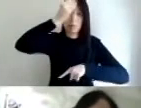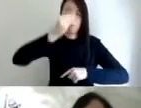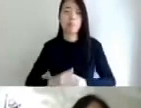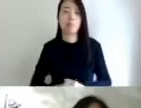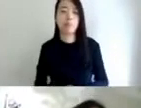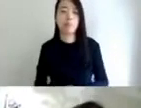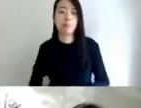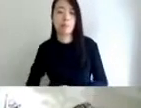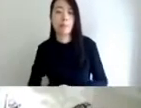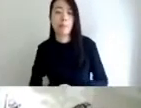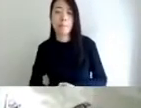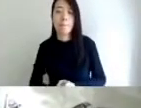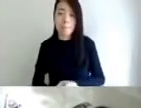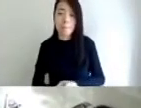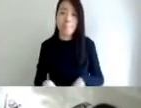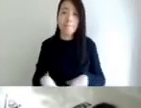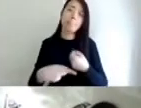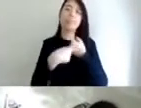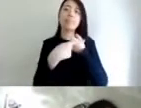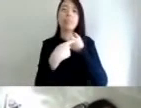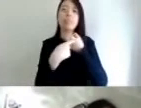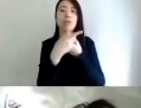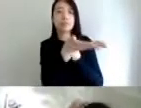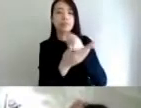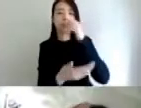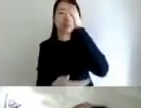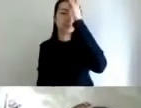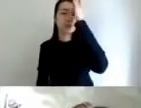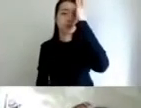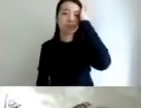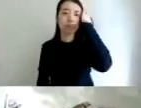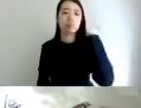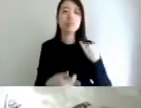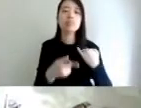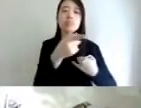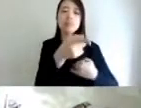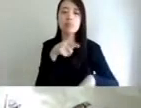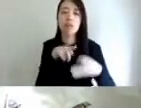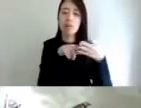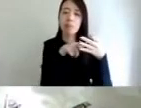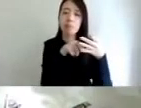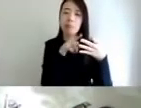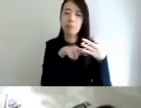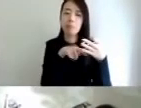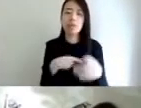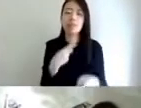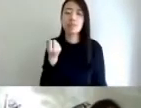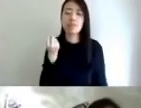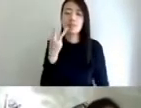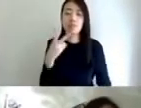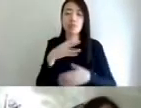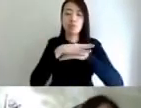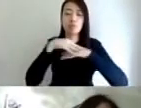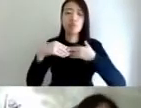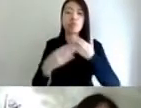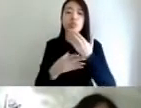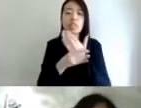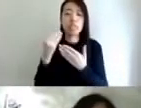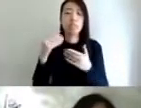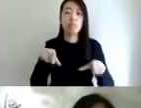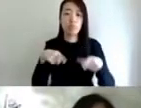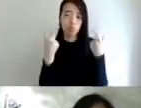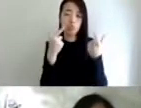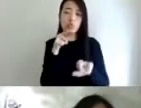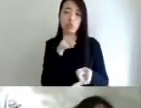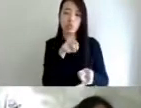咁好，第一棵树，咁呢棵系一棵覆雨叶栾树嚟嘅。咁好啦，咁我又俾大